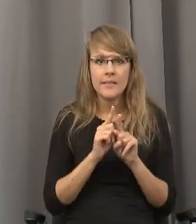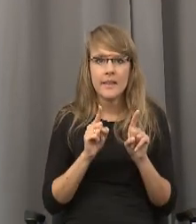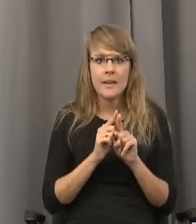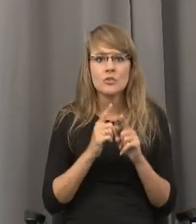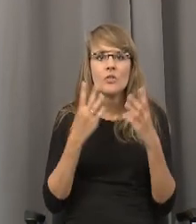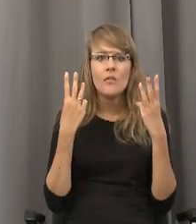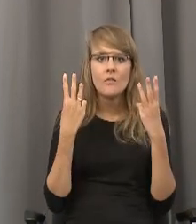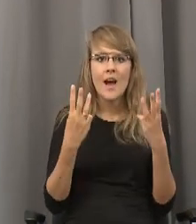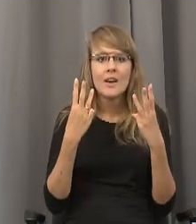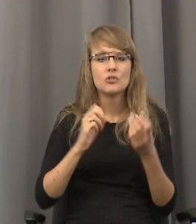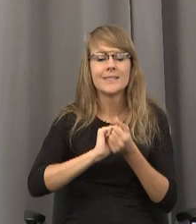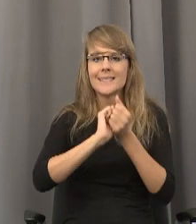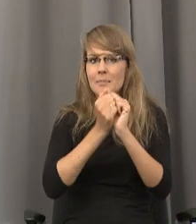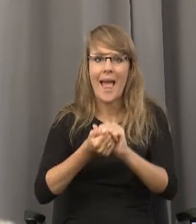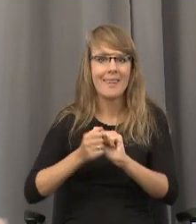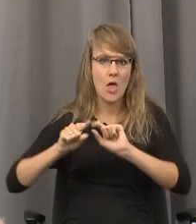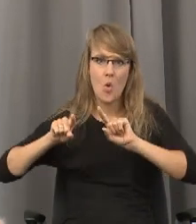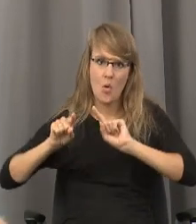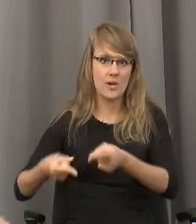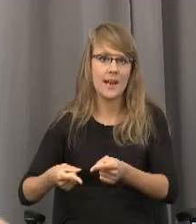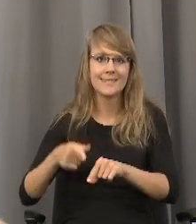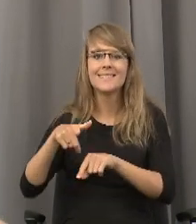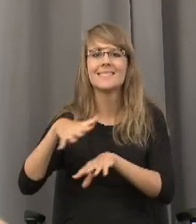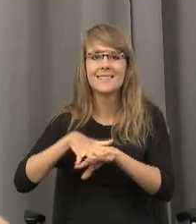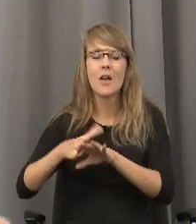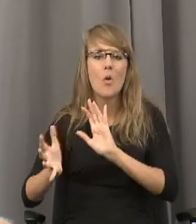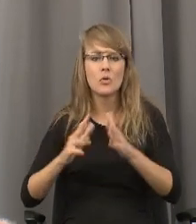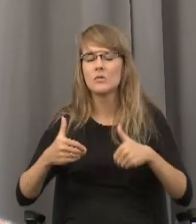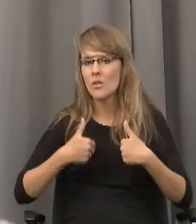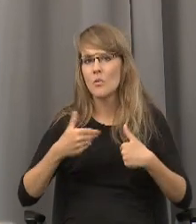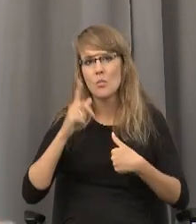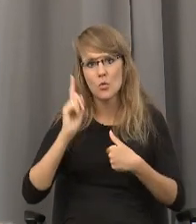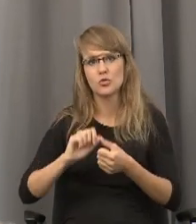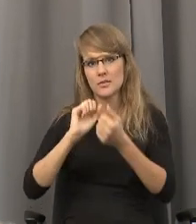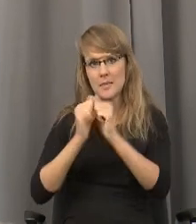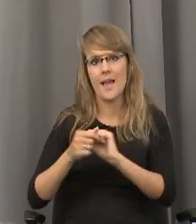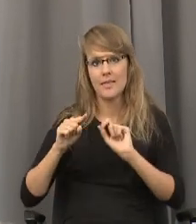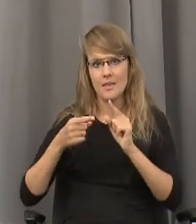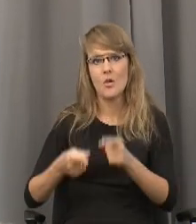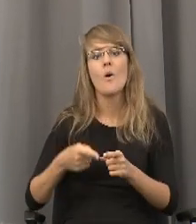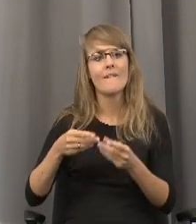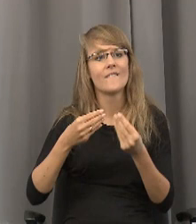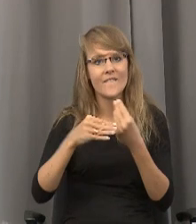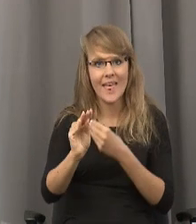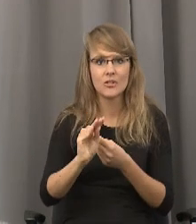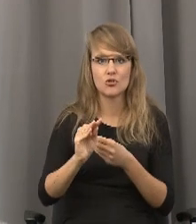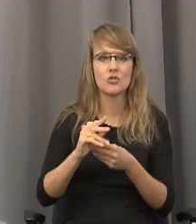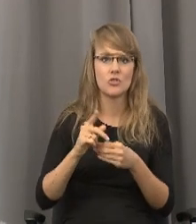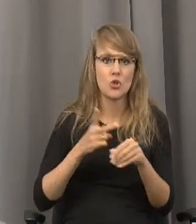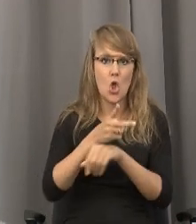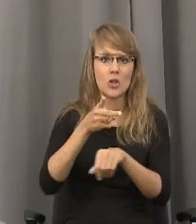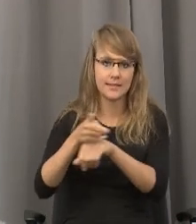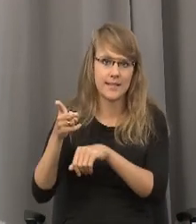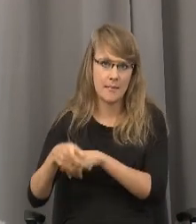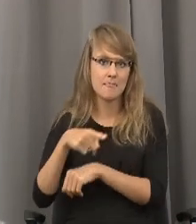także wprowadzenie zmian organizacyjnych w systemie opieki zdrowotnej, pozwalających na zwiększenie dostępności do świadczeń.